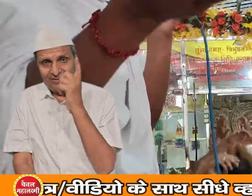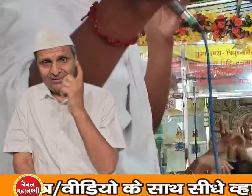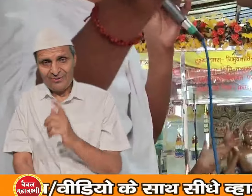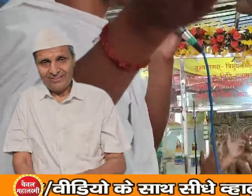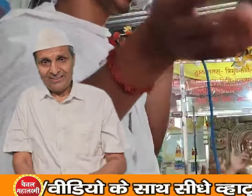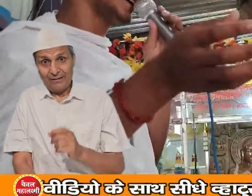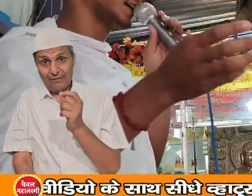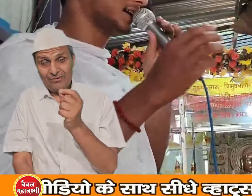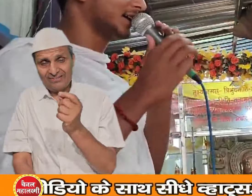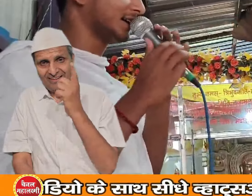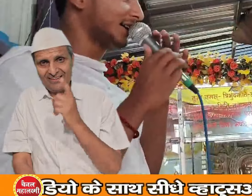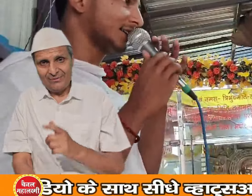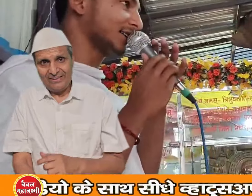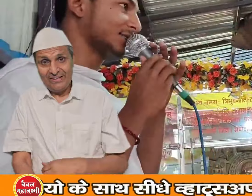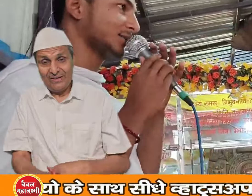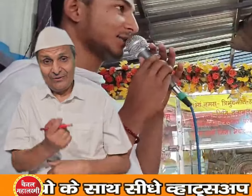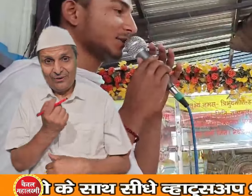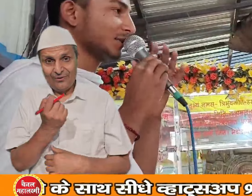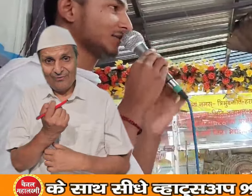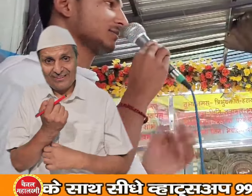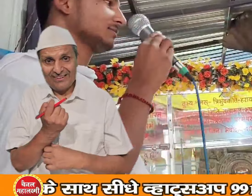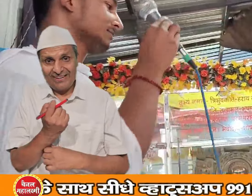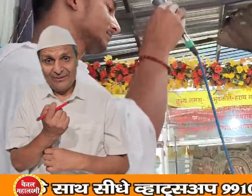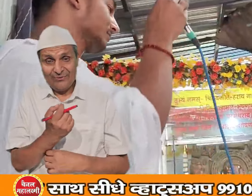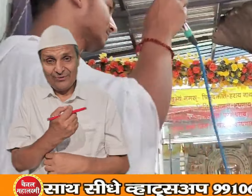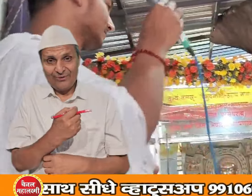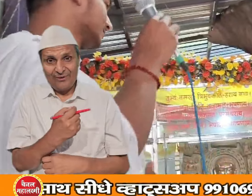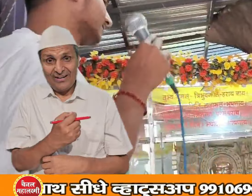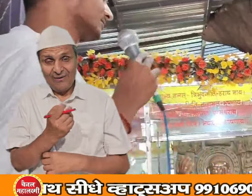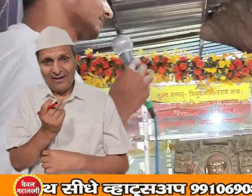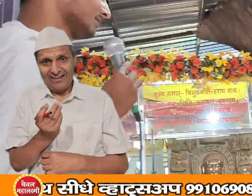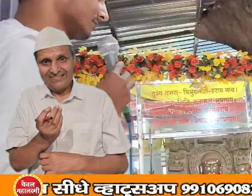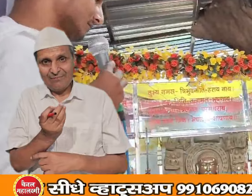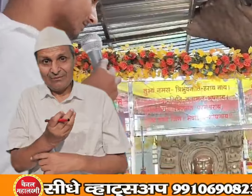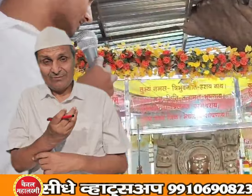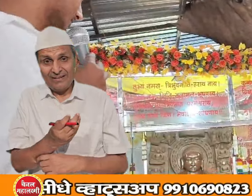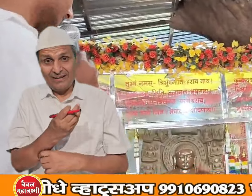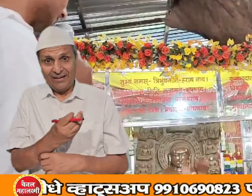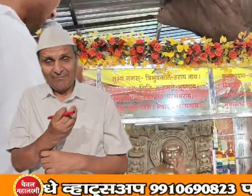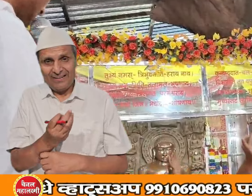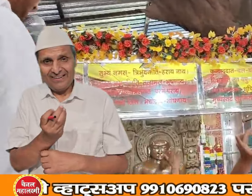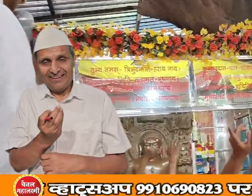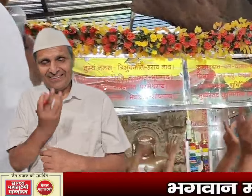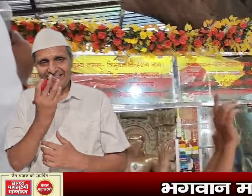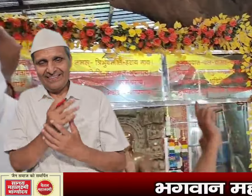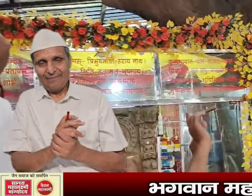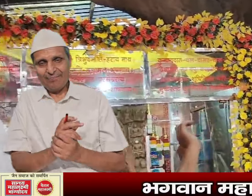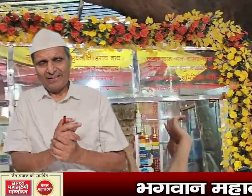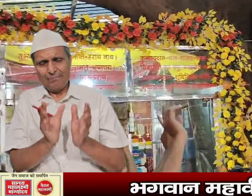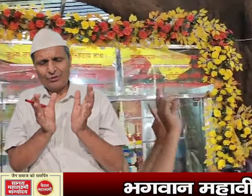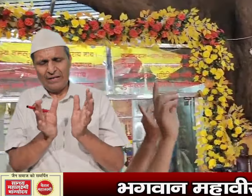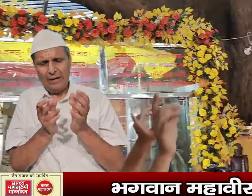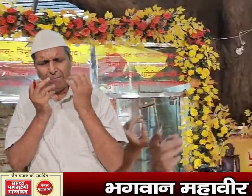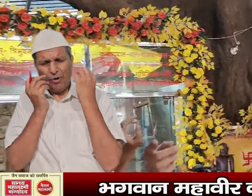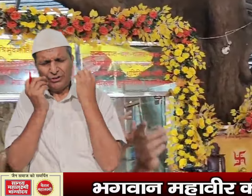कोई पुत्र नहीं हुआ था कोई संतान नहीं हुई थी नौ वर्त करके उनको हुआ और आज के बाद तब से हर माह यहां आते हैं